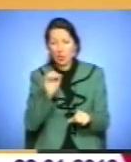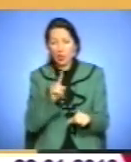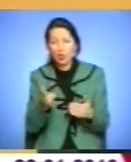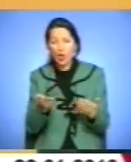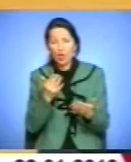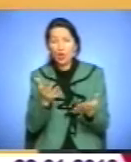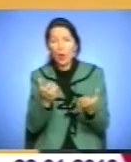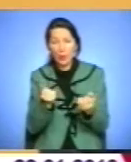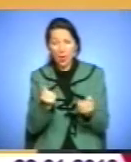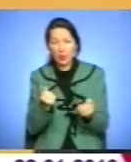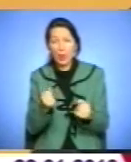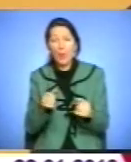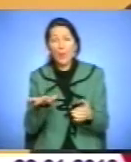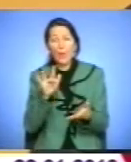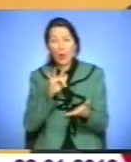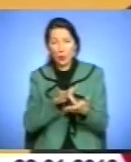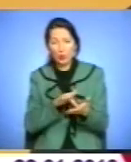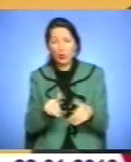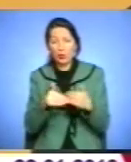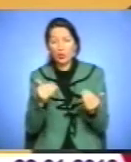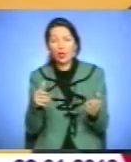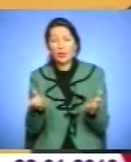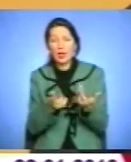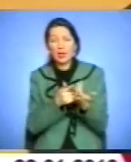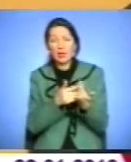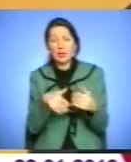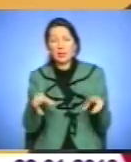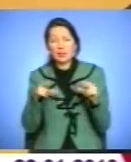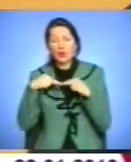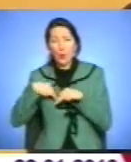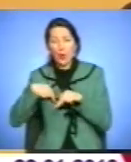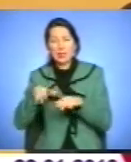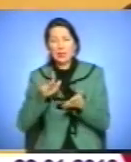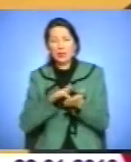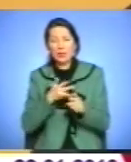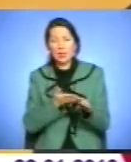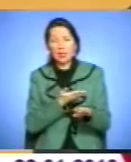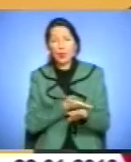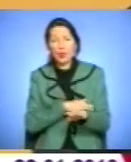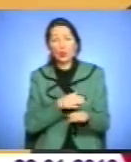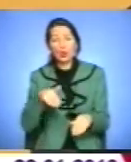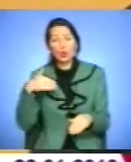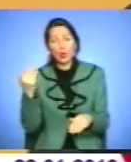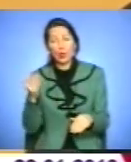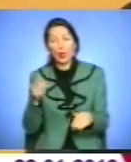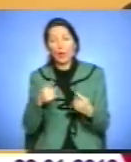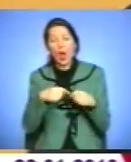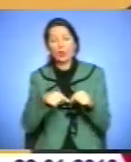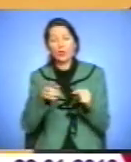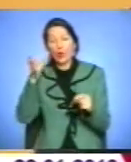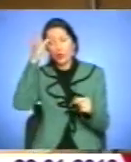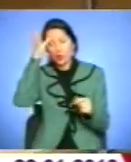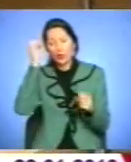якщо брати в цілому по місту, то збільшується кількість співпраці міста з польською стороною і в галузі освіти, і в галузі культури, і в галузі